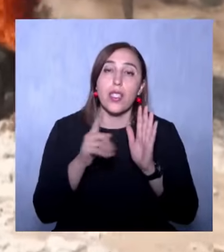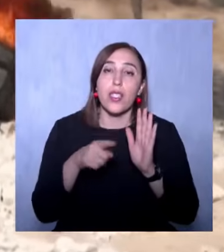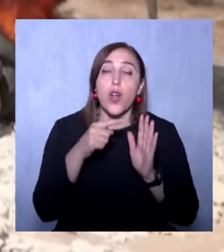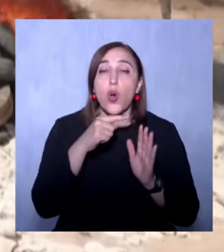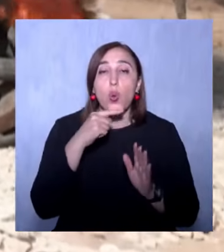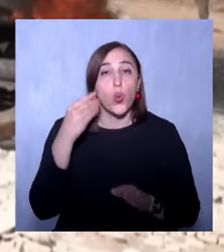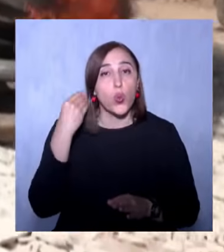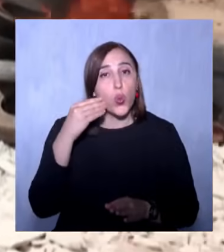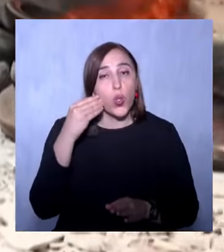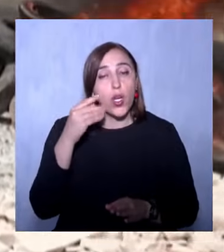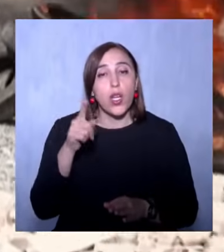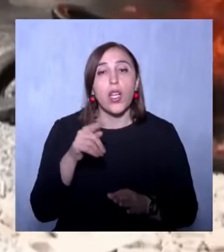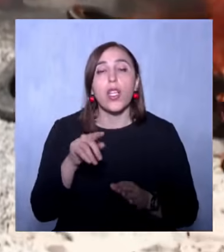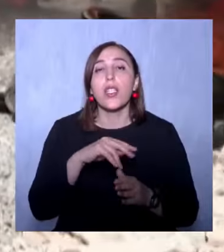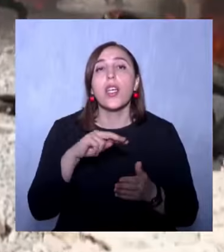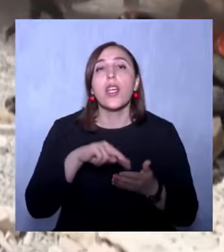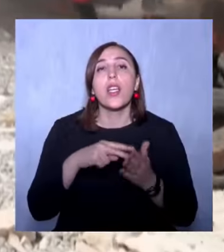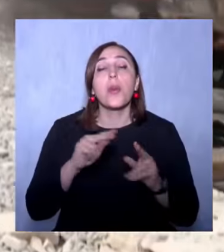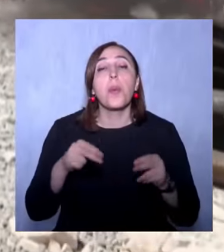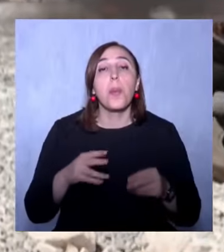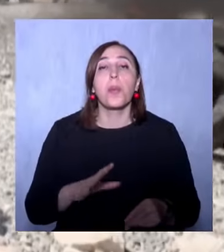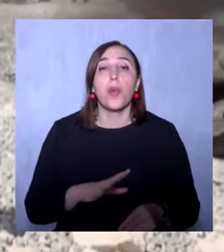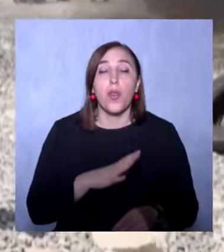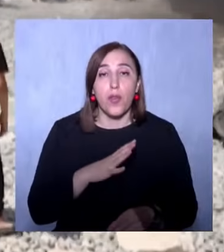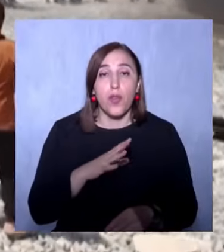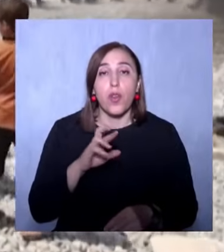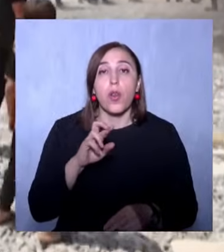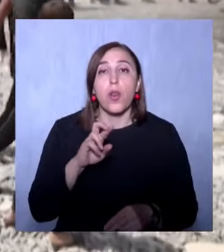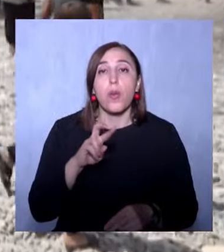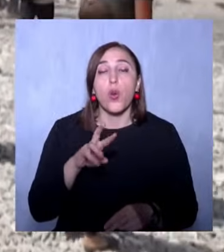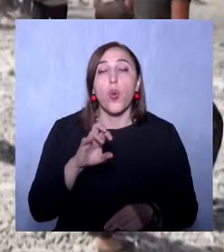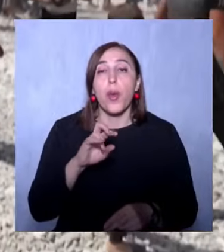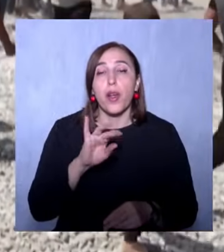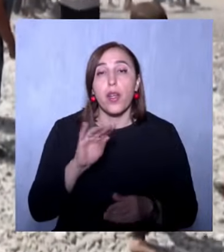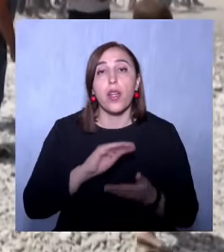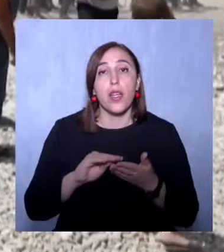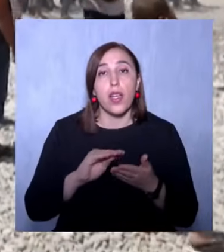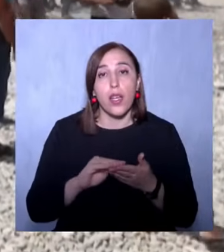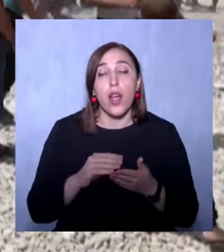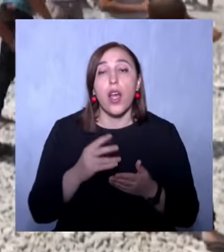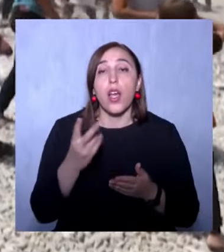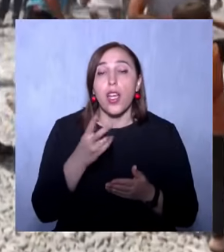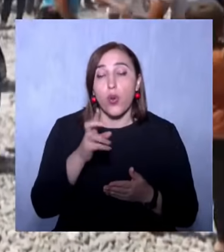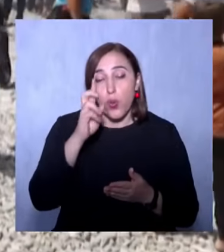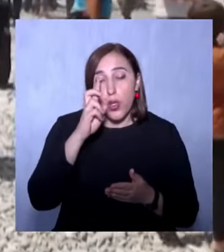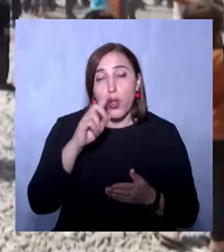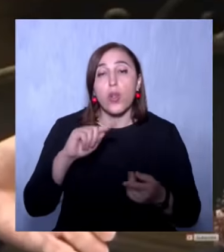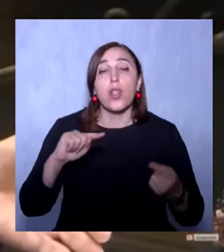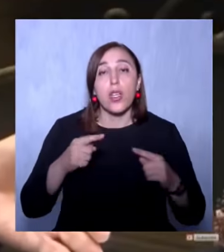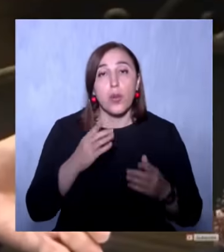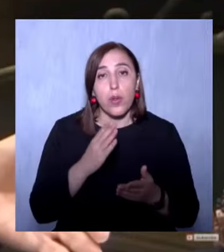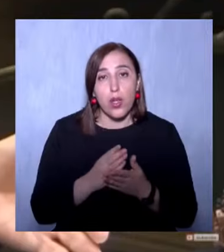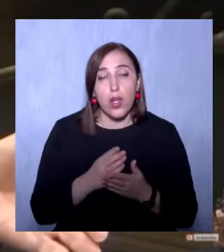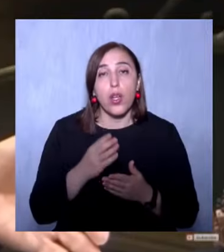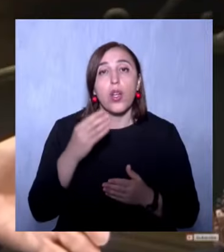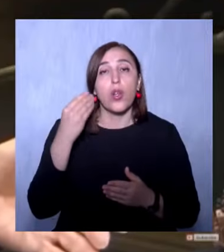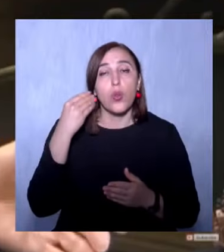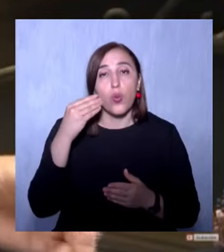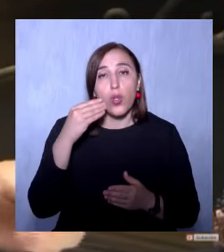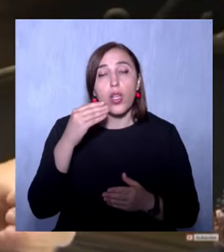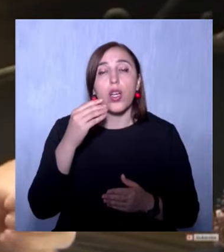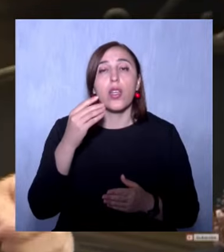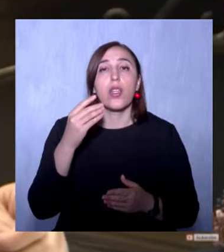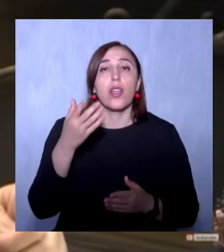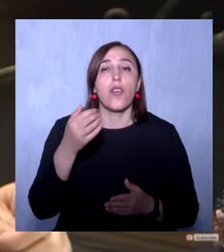ձեռքբերված ռուս-թուրքական գործարք, գրել է Բլումբերգը։ Այն, որ կողմերը տարաձայնություններ ունեն, չեն թաքցնում ոչ Անկարան, ոչ էլ